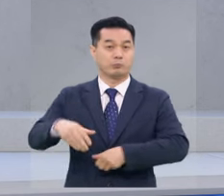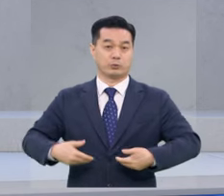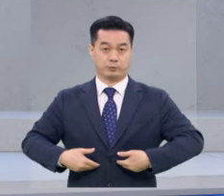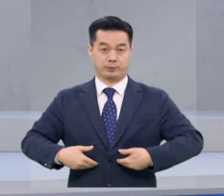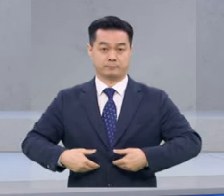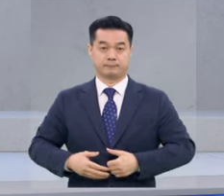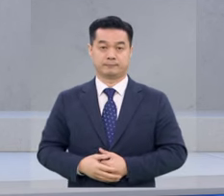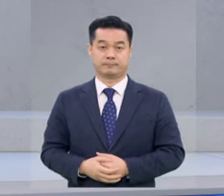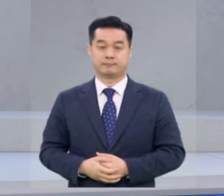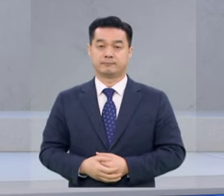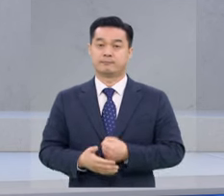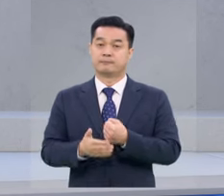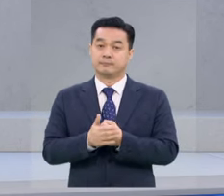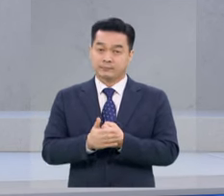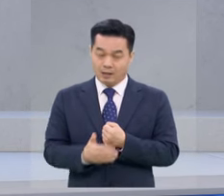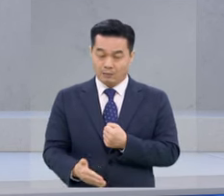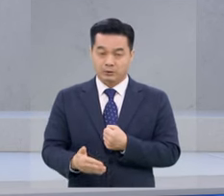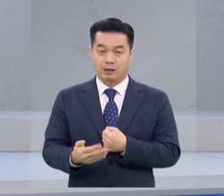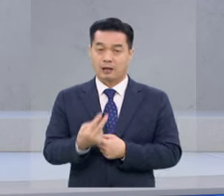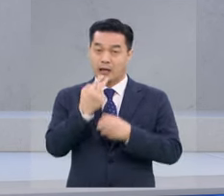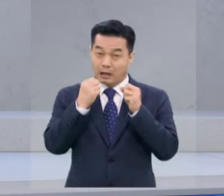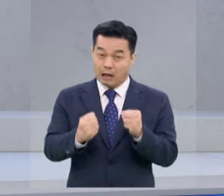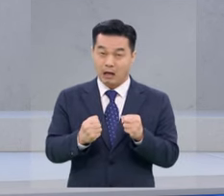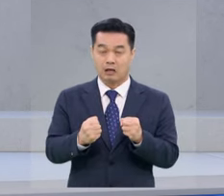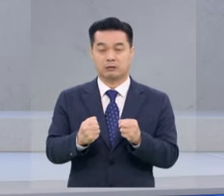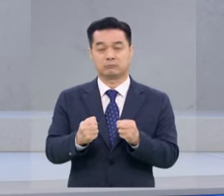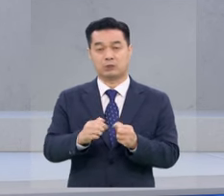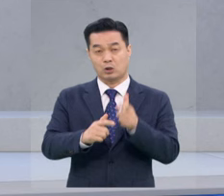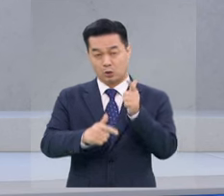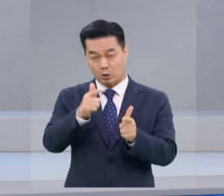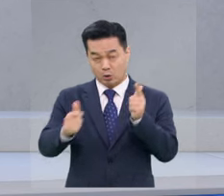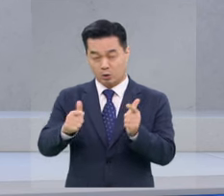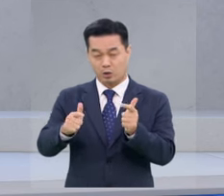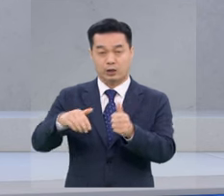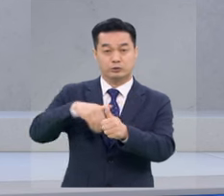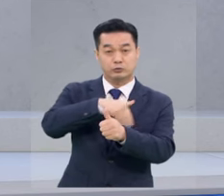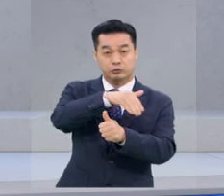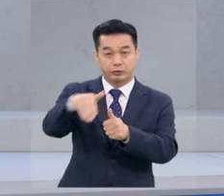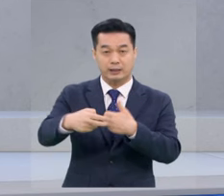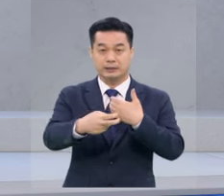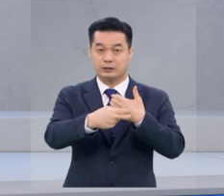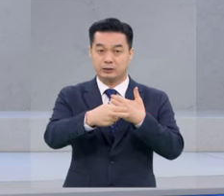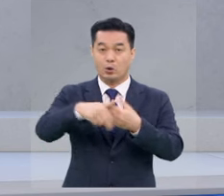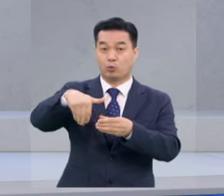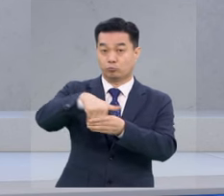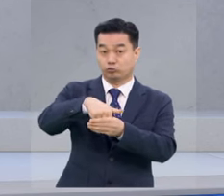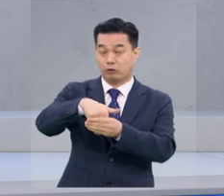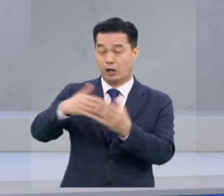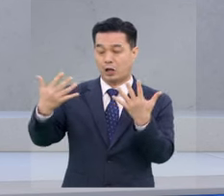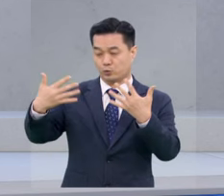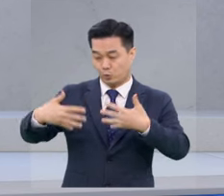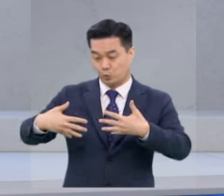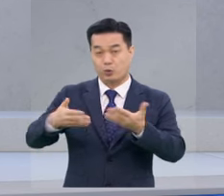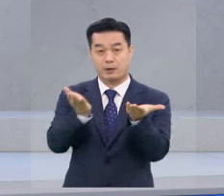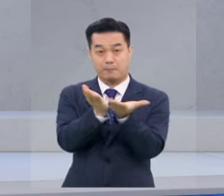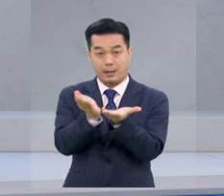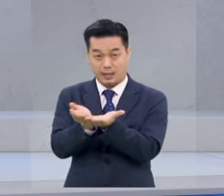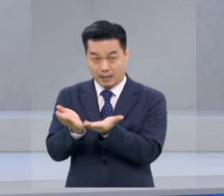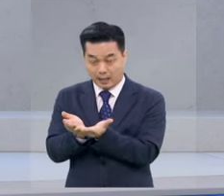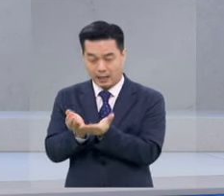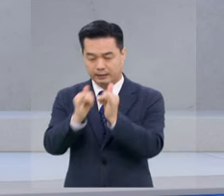합니다 그래야 생로병사의 중요한 기반인 의료와 문화 재반 여건이 마련된 인프라가